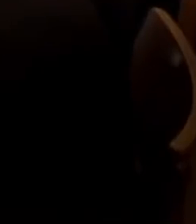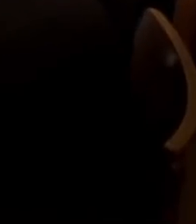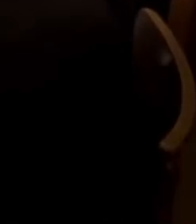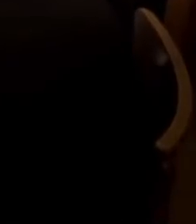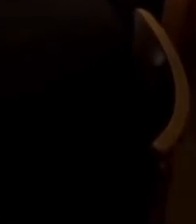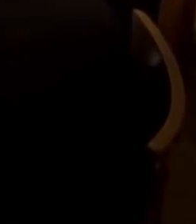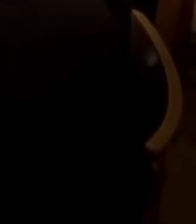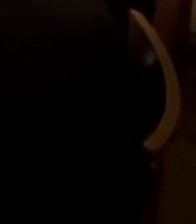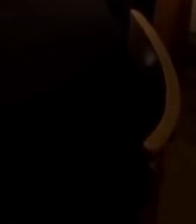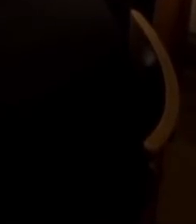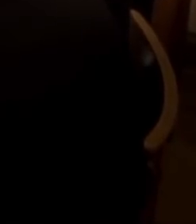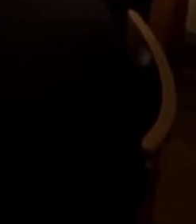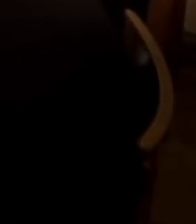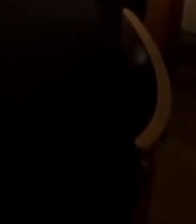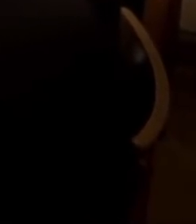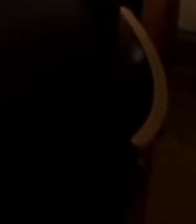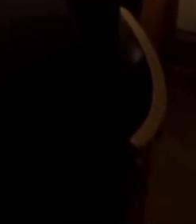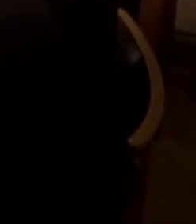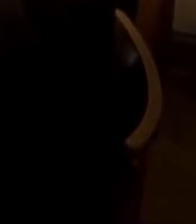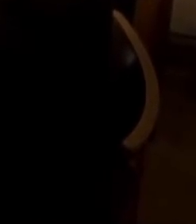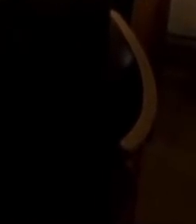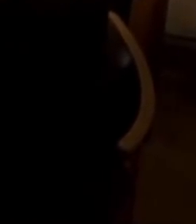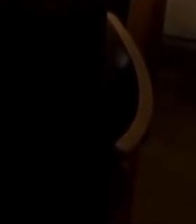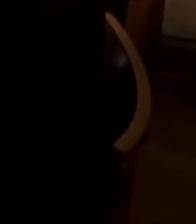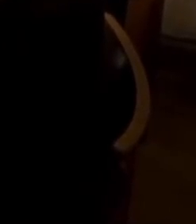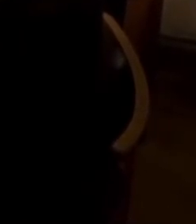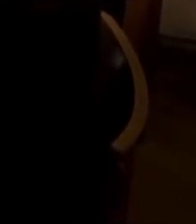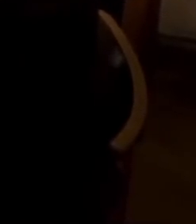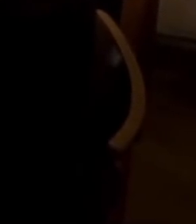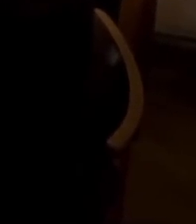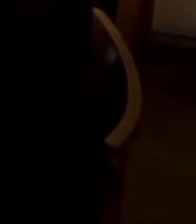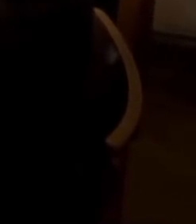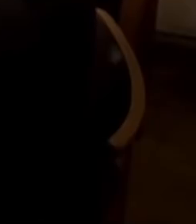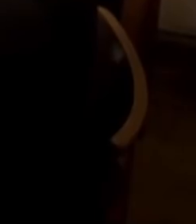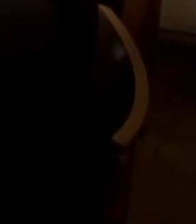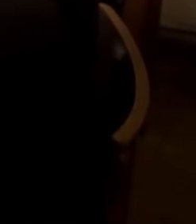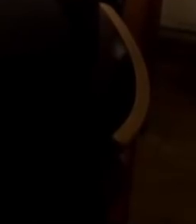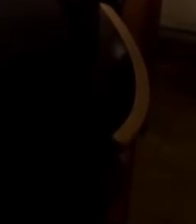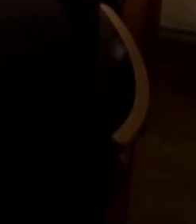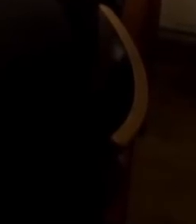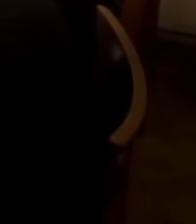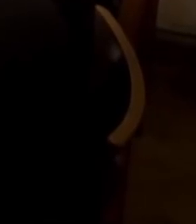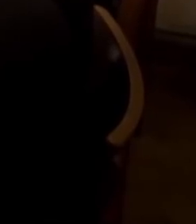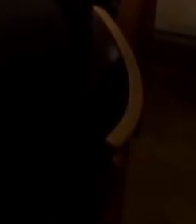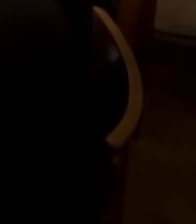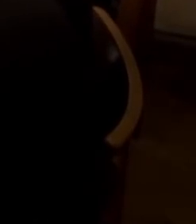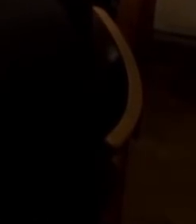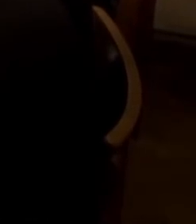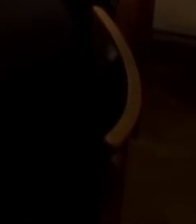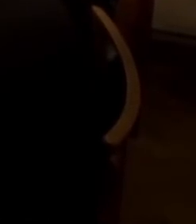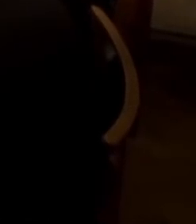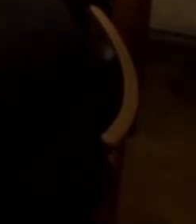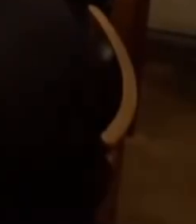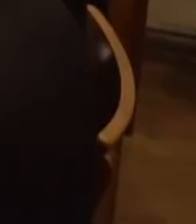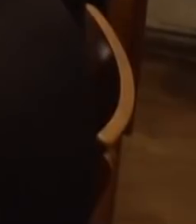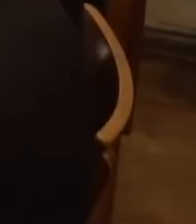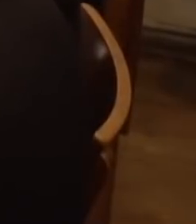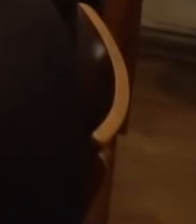신문 보니까 우리나라 출장인들이 점심 메뉴 중에 제일 많이 먹는 게 김치찌개가 있대요.